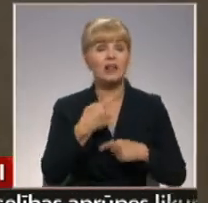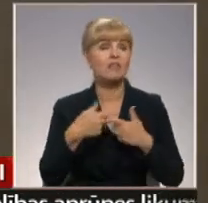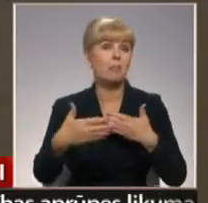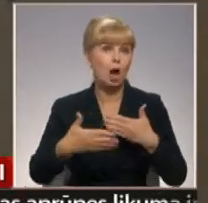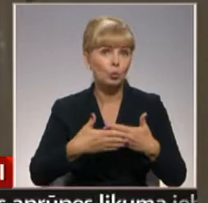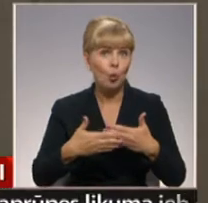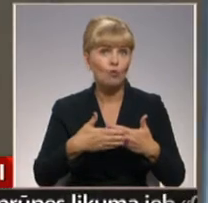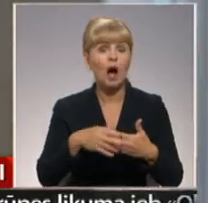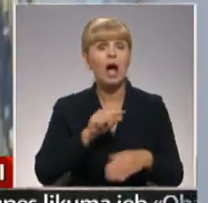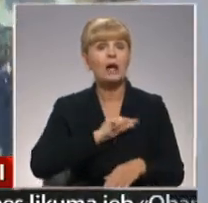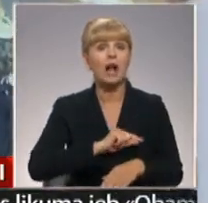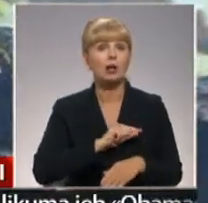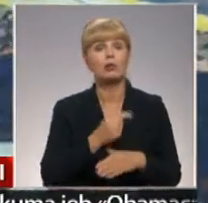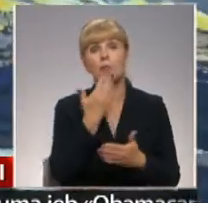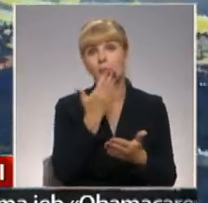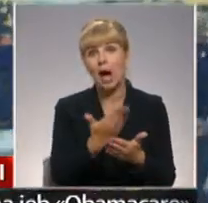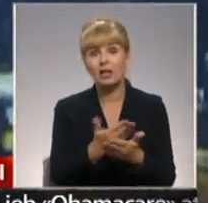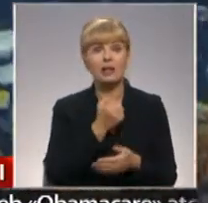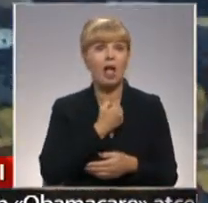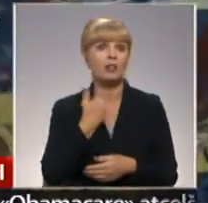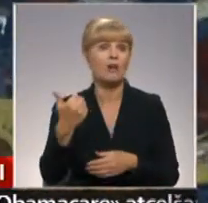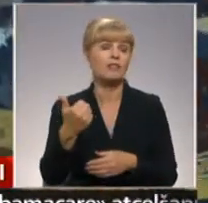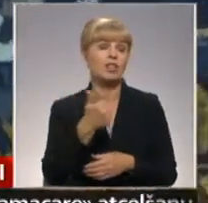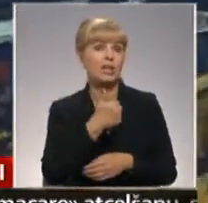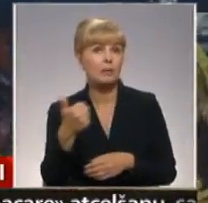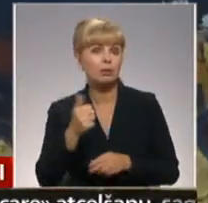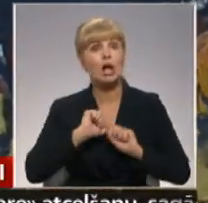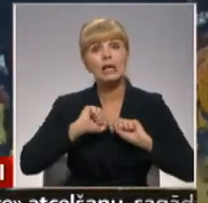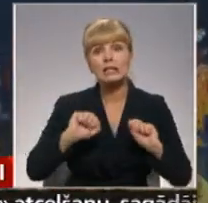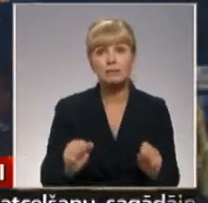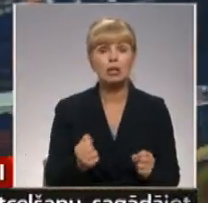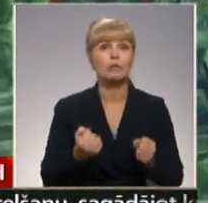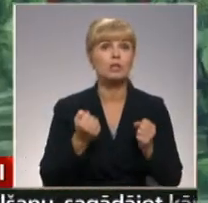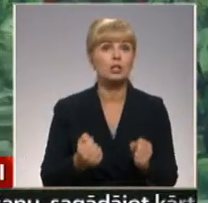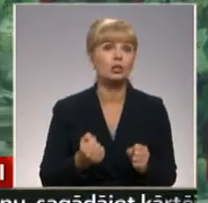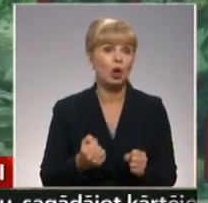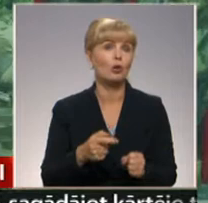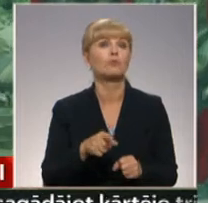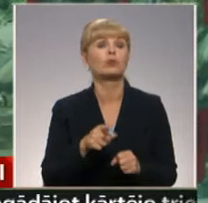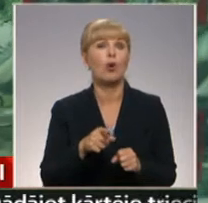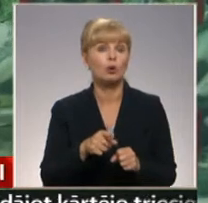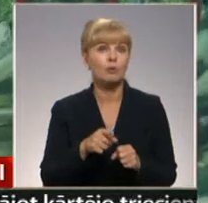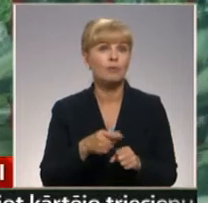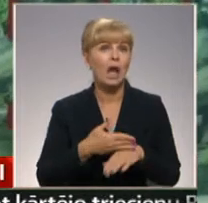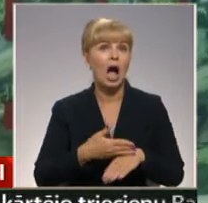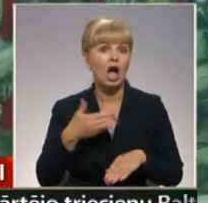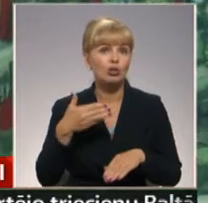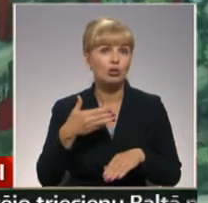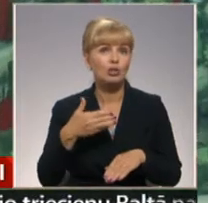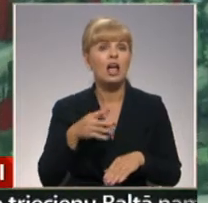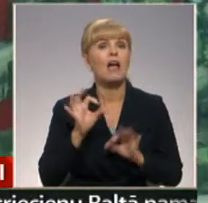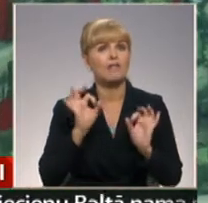tuva un arī raksturā izcēlušās latgaliešu īpašības spītība, izturība un šerpums. Kā viņš pats teica, īstens